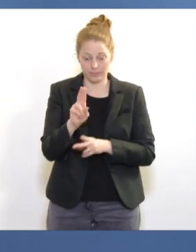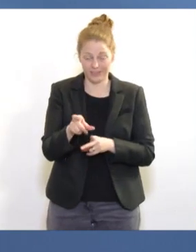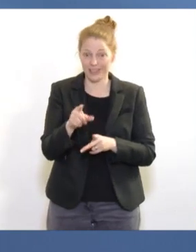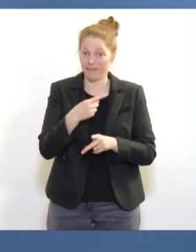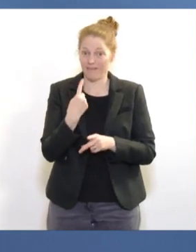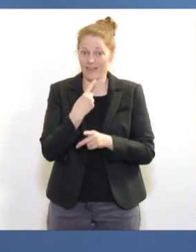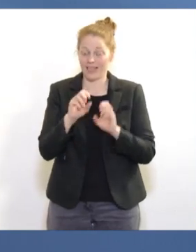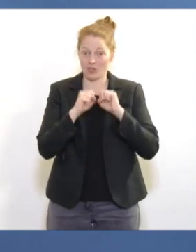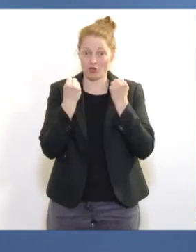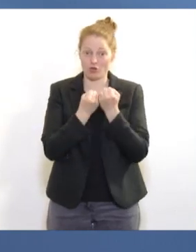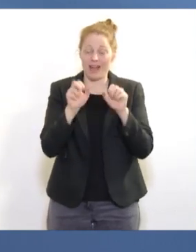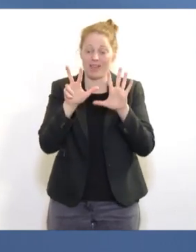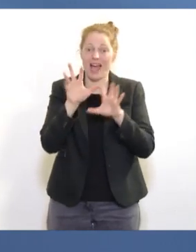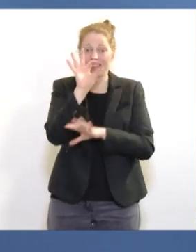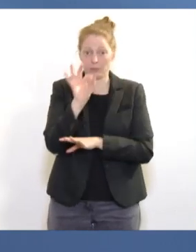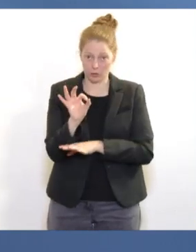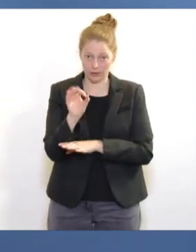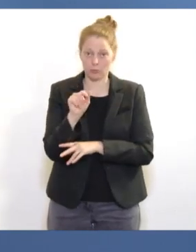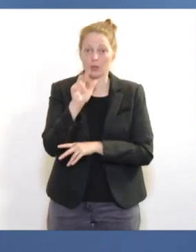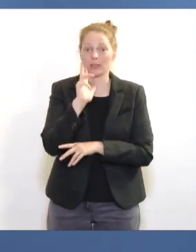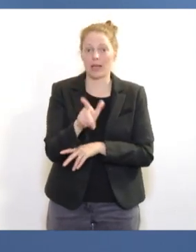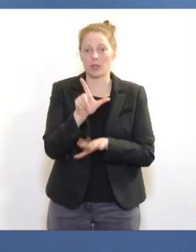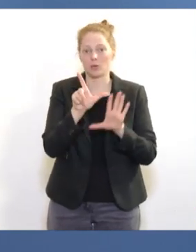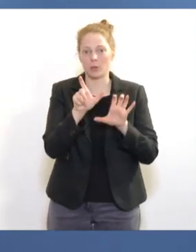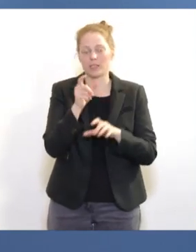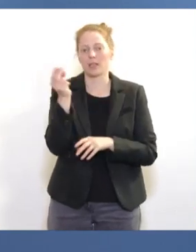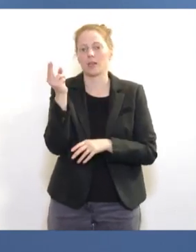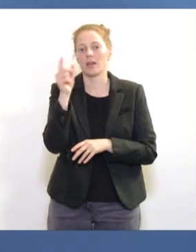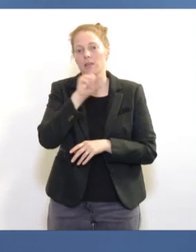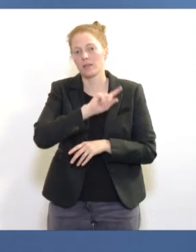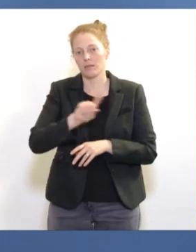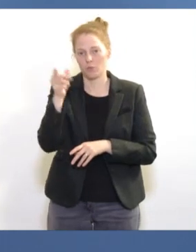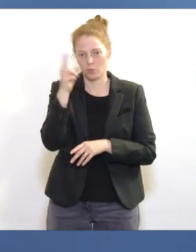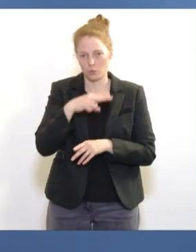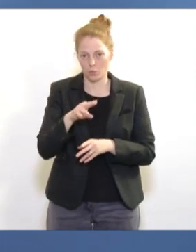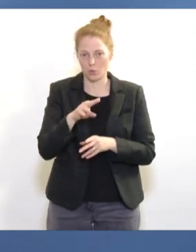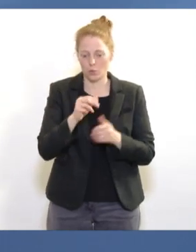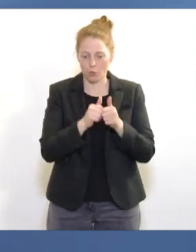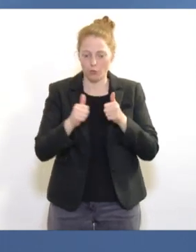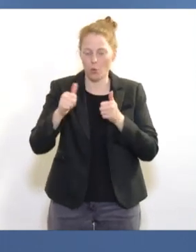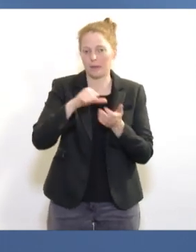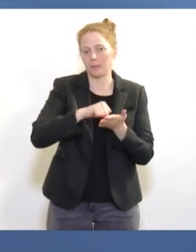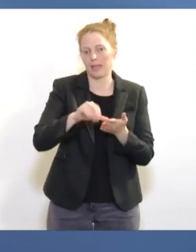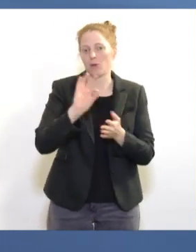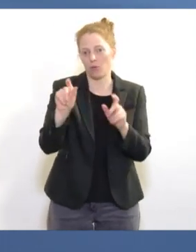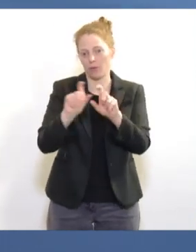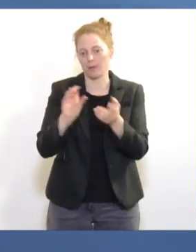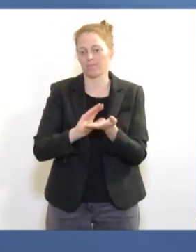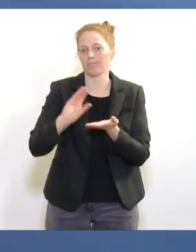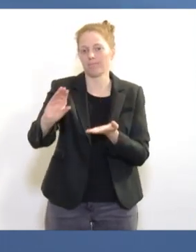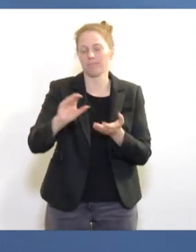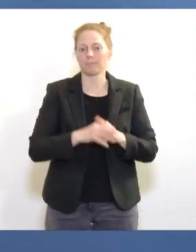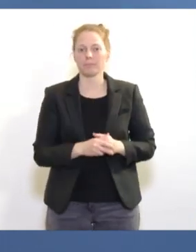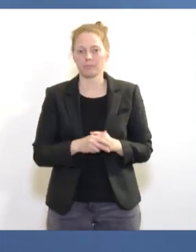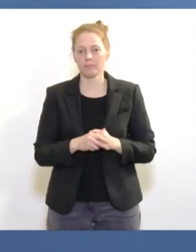diesem Fall 320.000 Euro, als Avance und den Betrieb übermittelt. An einer